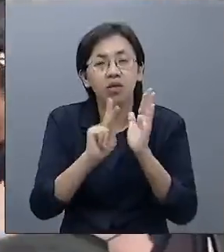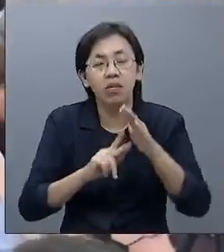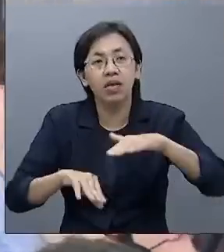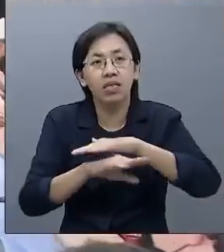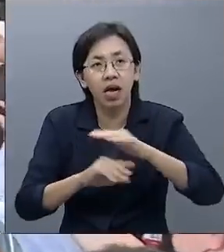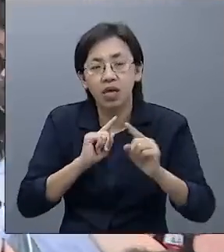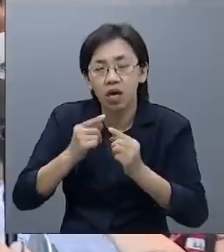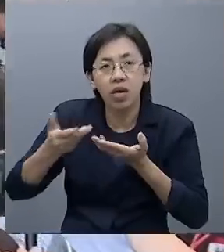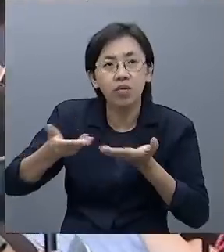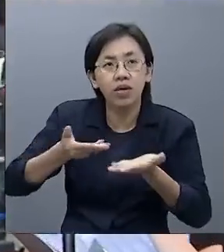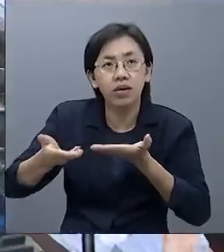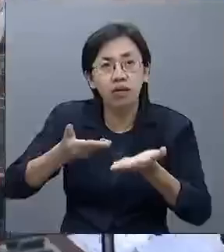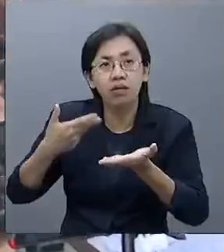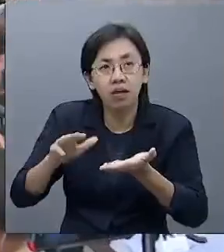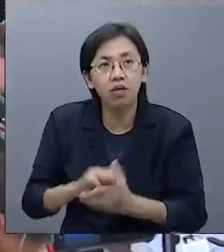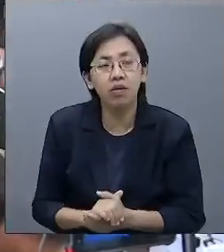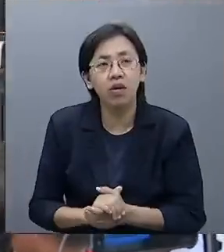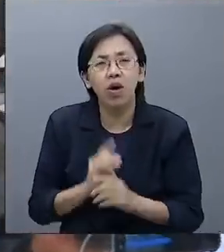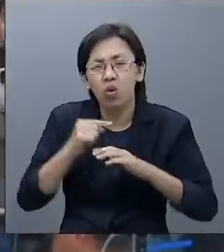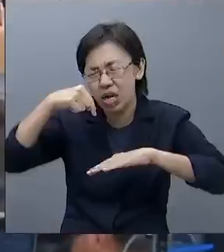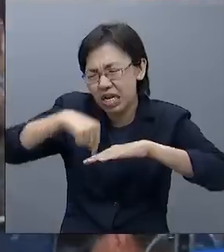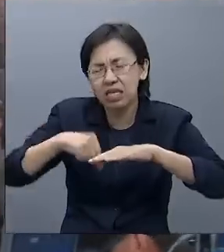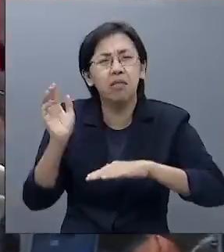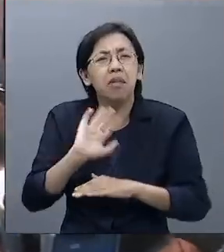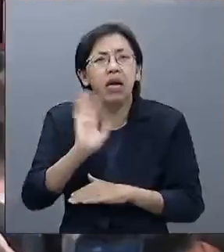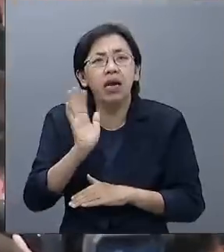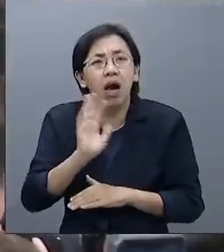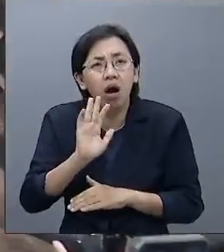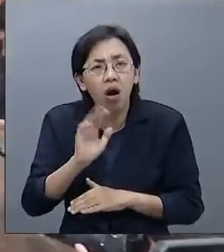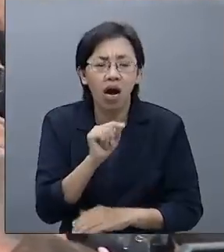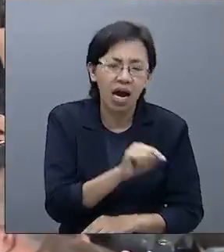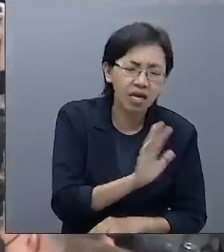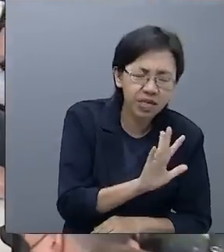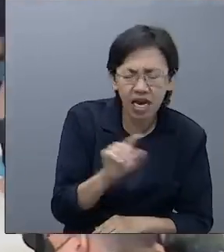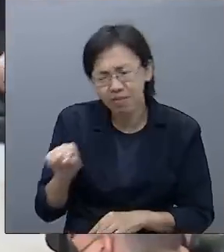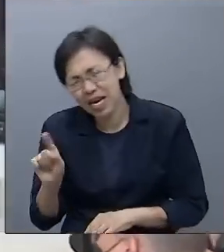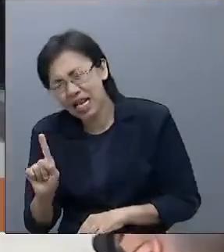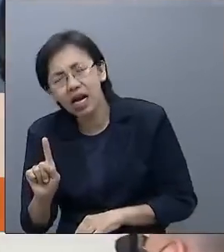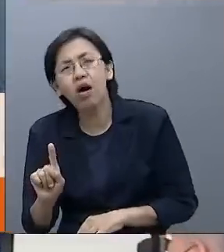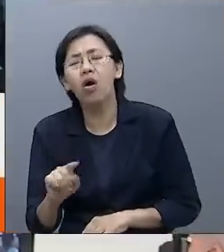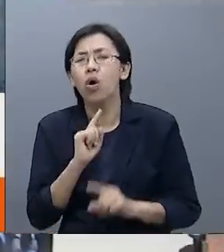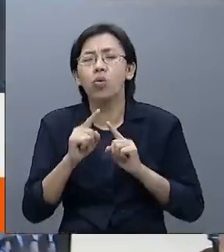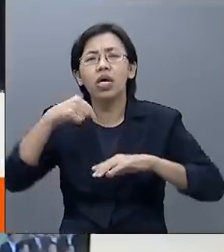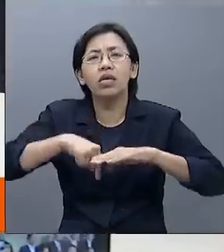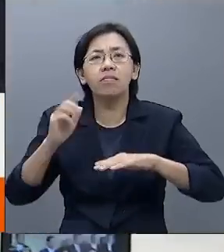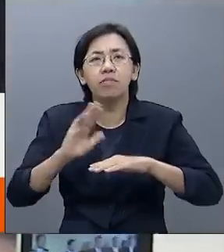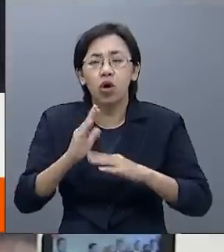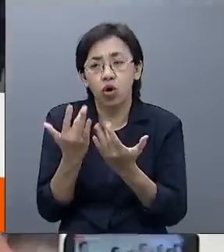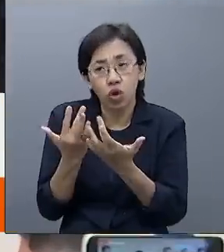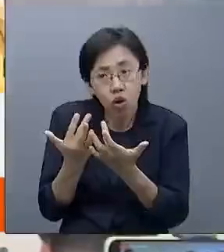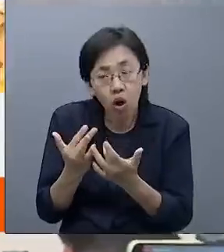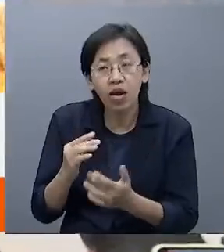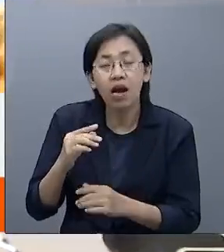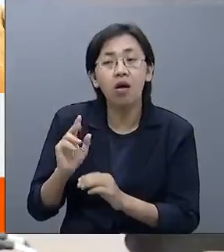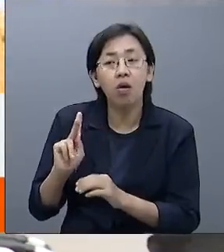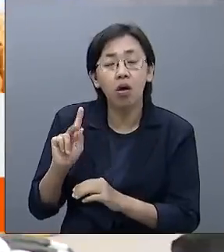าแล้วแต่ยังไม่สามารถที่จะลงรายละเอียดมากไปกว่านั้นได้ว่าไม่ใช่กรณีนี้แต่เป็นกรณีนี้เพราะที่เหลือเนี่ยมันต้องรอดูคำร้องก่อนแล้ว